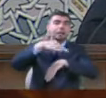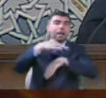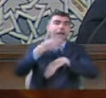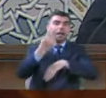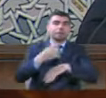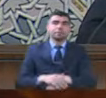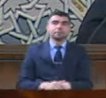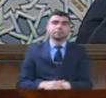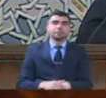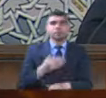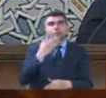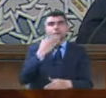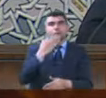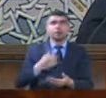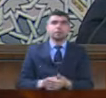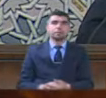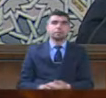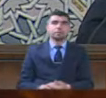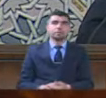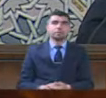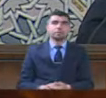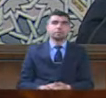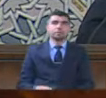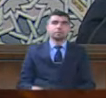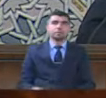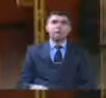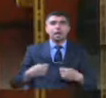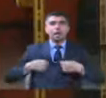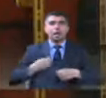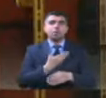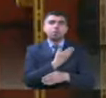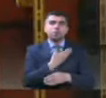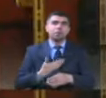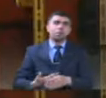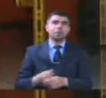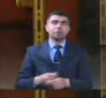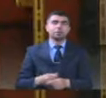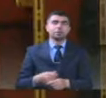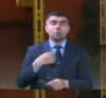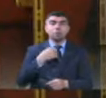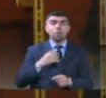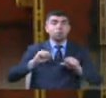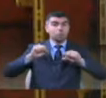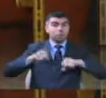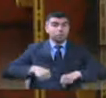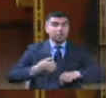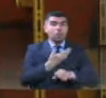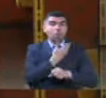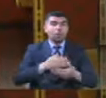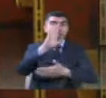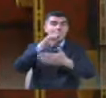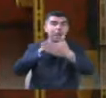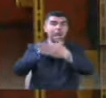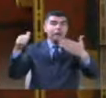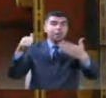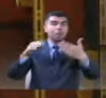تقديم. شكرا شكرا سيد رئيس الحكومة. لقد التزمت الحكومة في برنامجها